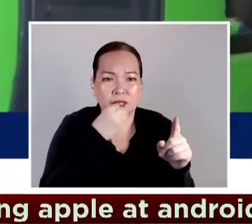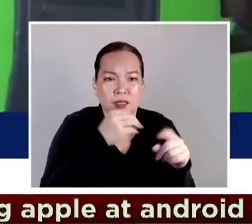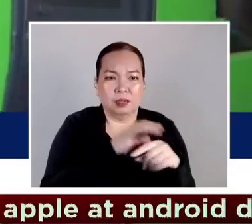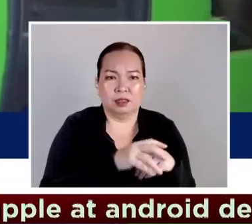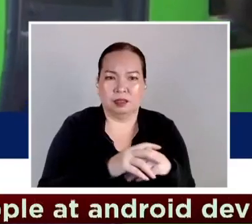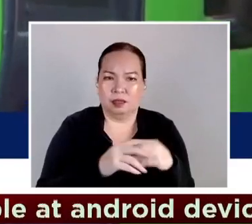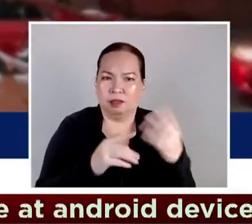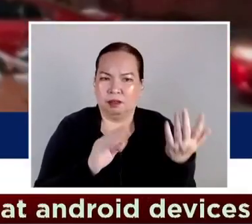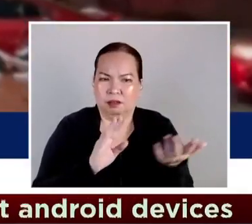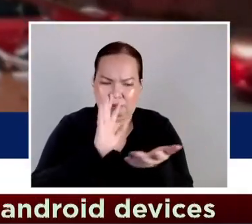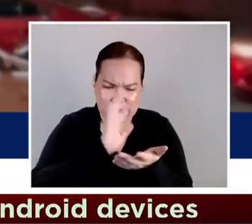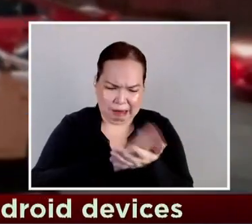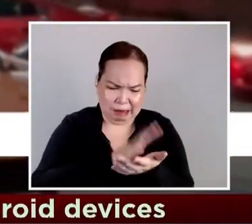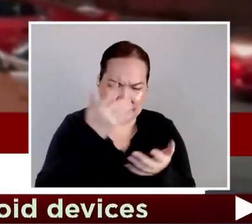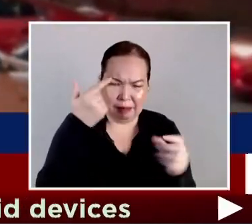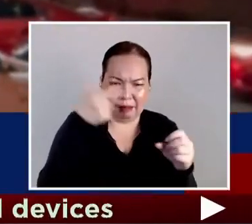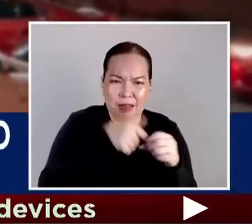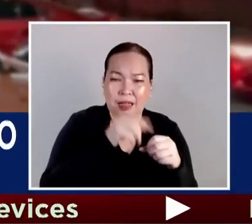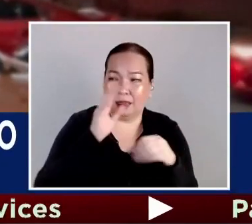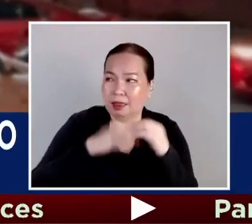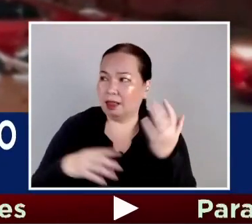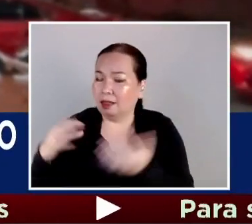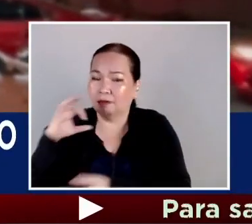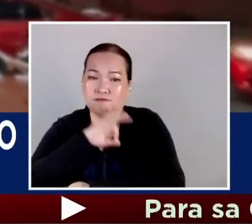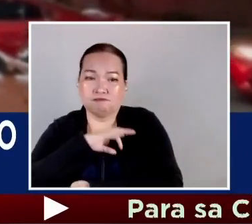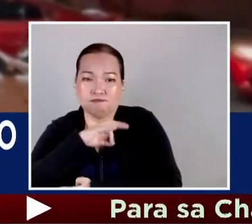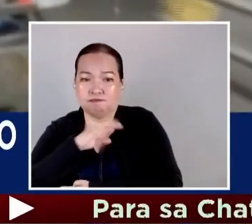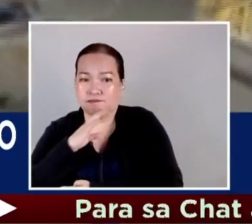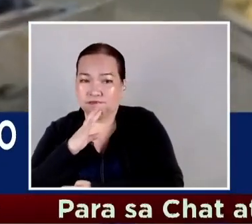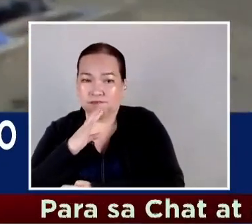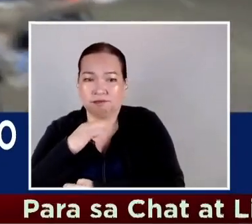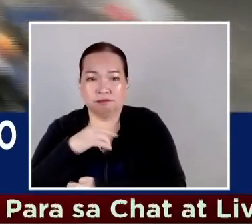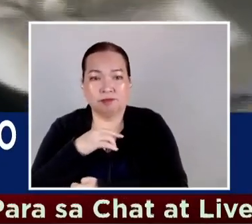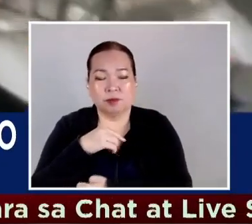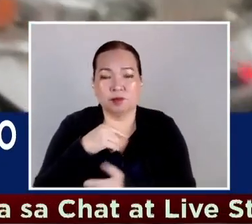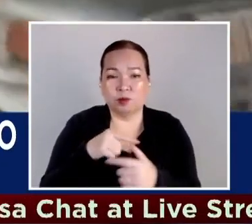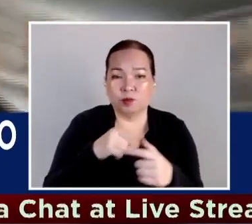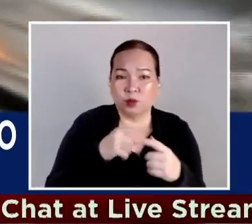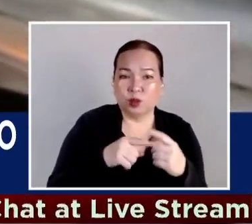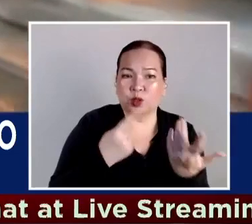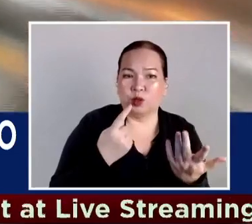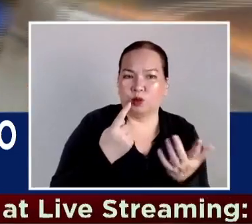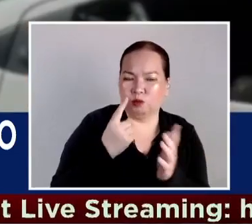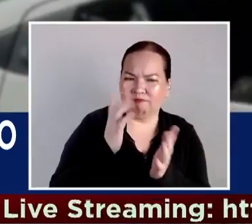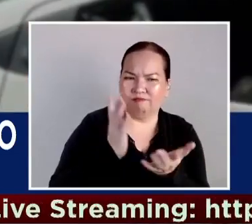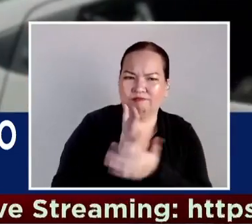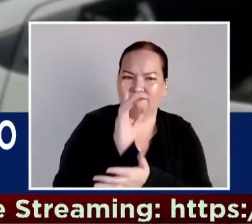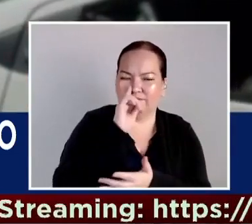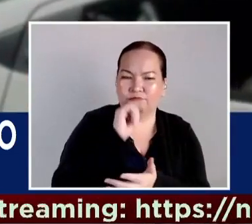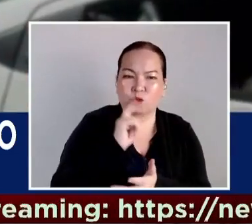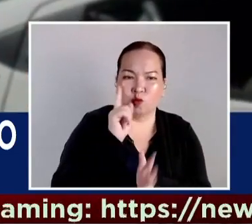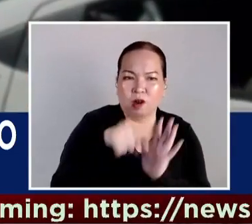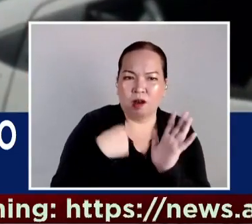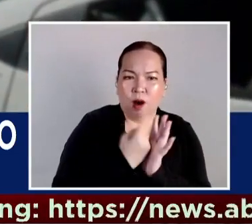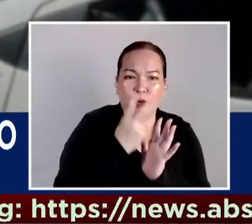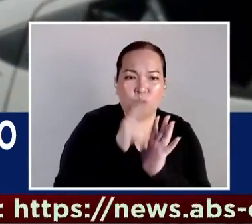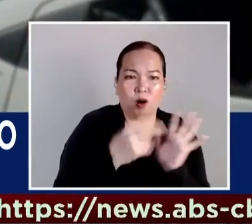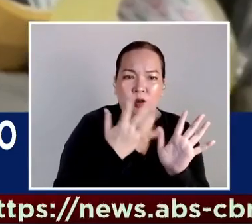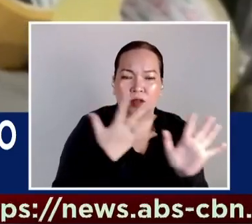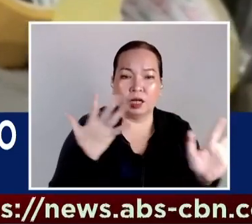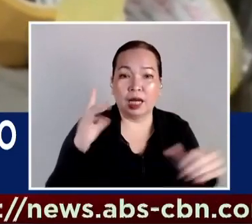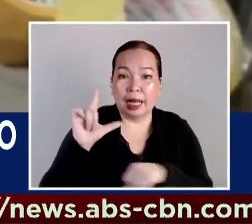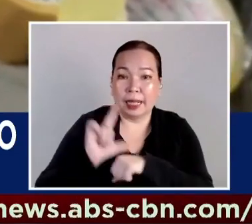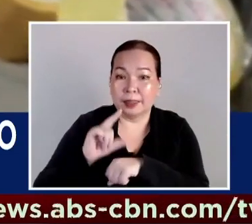kaysa kita eh. Baliwala naman ang 1 hanggang 2 oras sa paghihintay ng mga pumila sa isang gas station sa Las Piñas